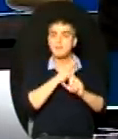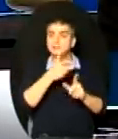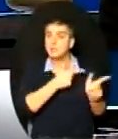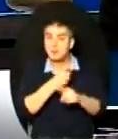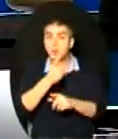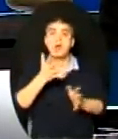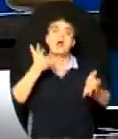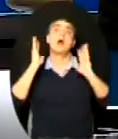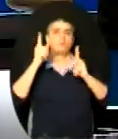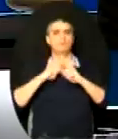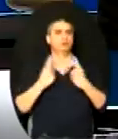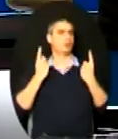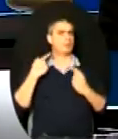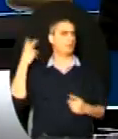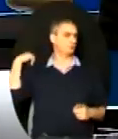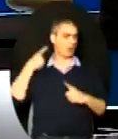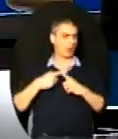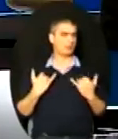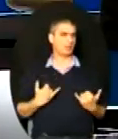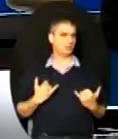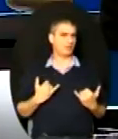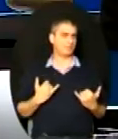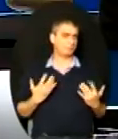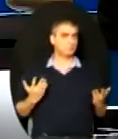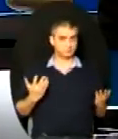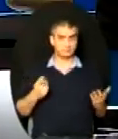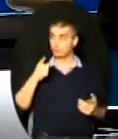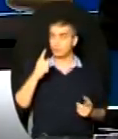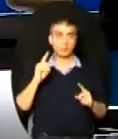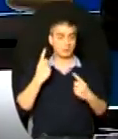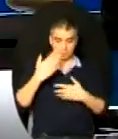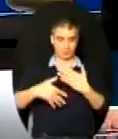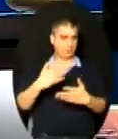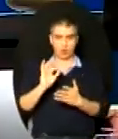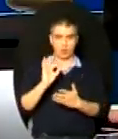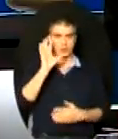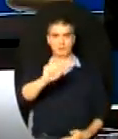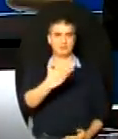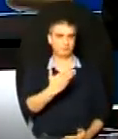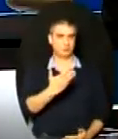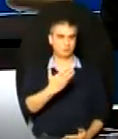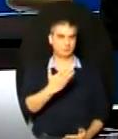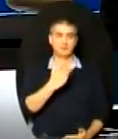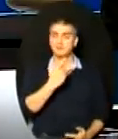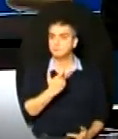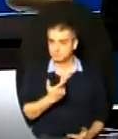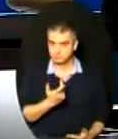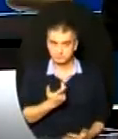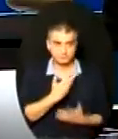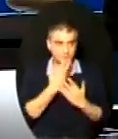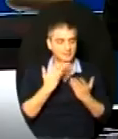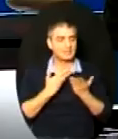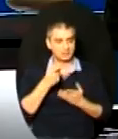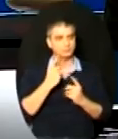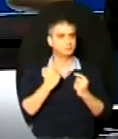פיגוע חמור, והוא שונה מכל מה שראינו עד עכשיו. ומין הסתם, והוא אגב אירוע מתגלגל, כי לא תפסו את המפגע. ומין הסתם,